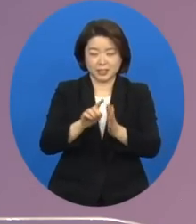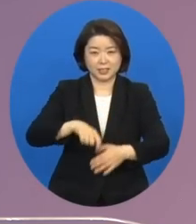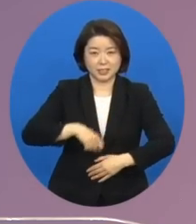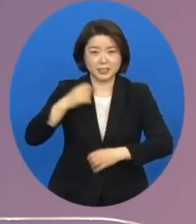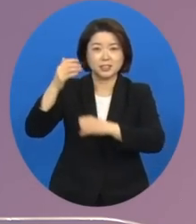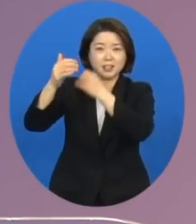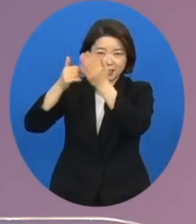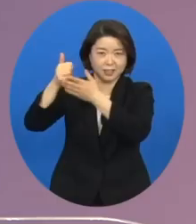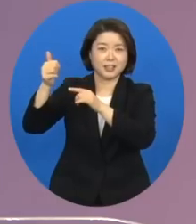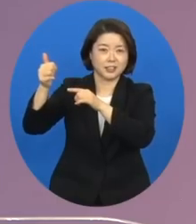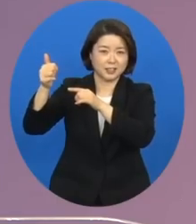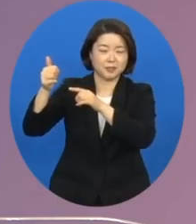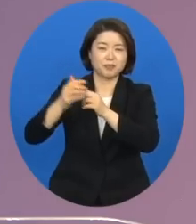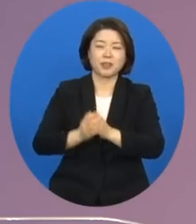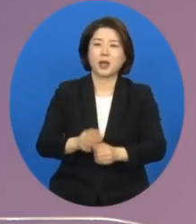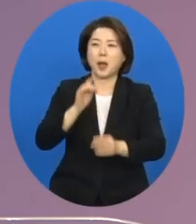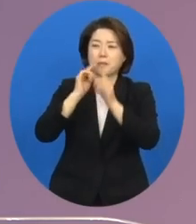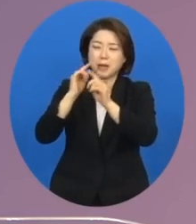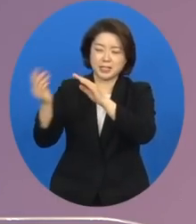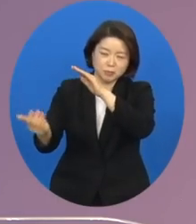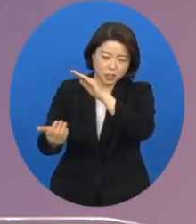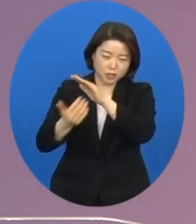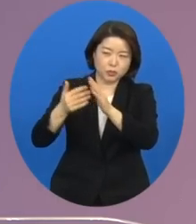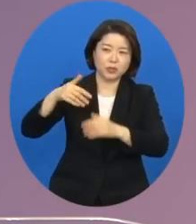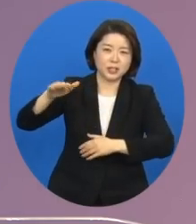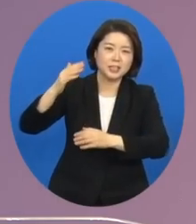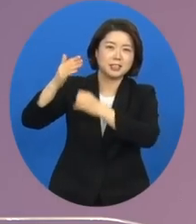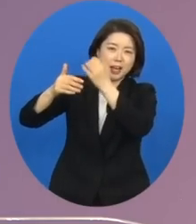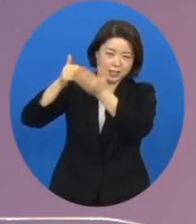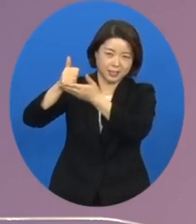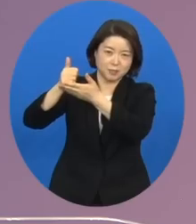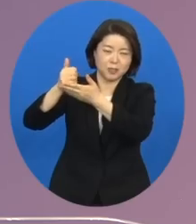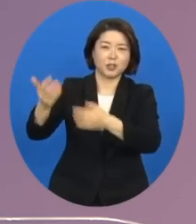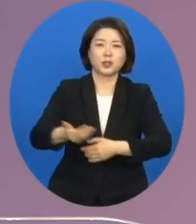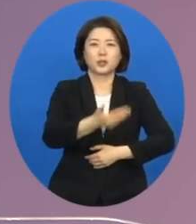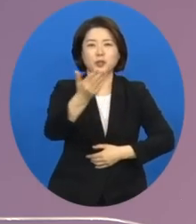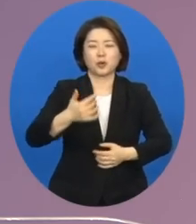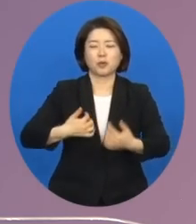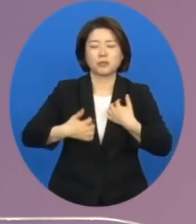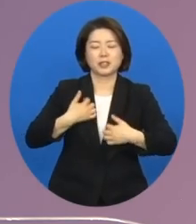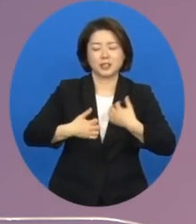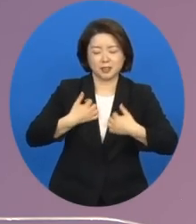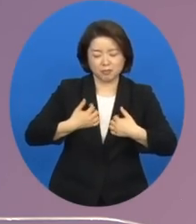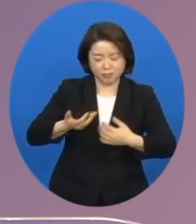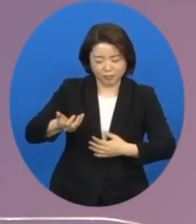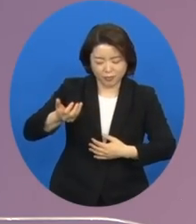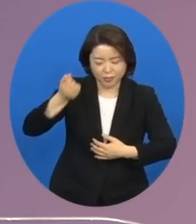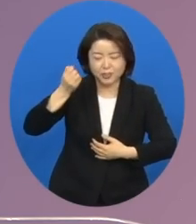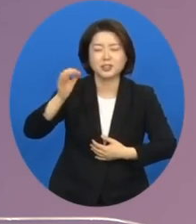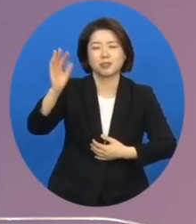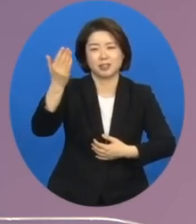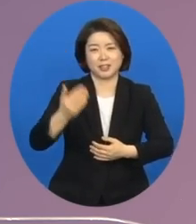그 하나님 말씀을 이루어 가시는 하나님을 여러분이 기뻐하시면 돼요